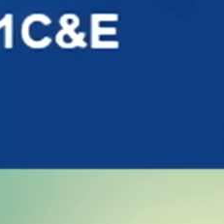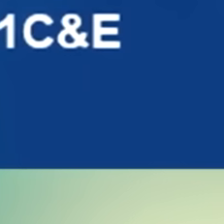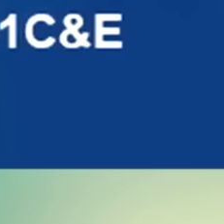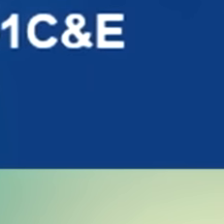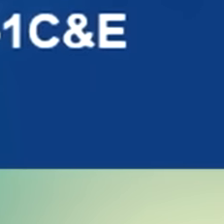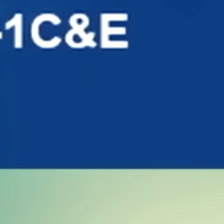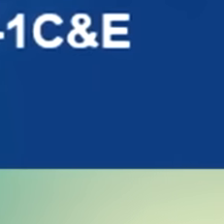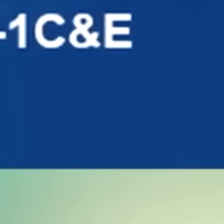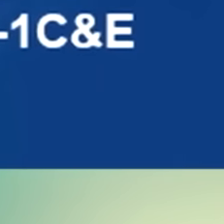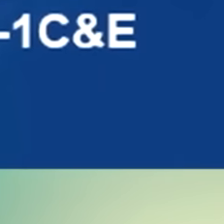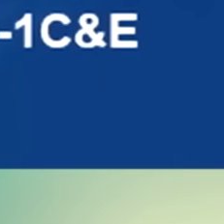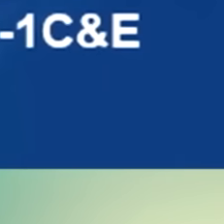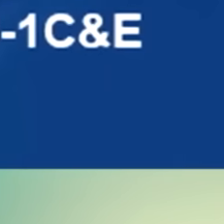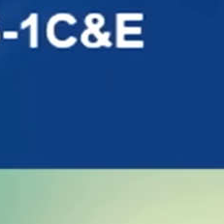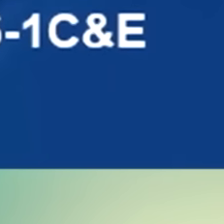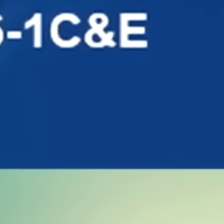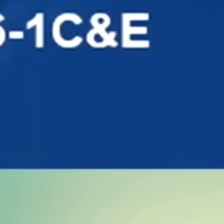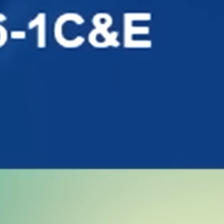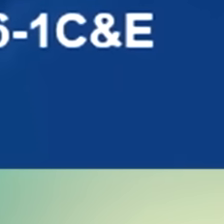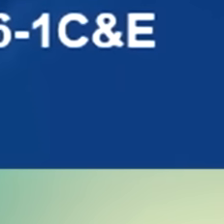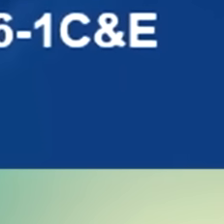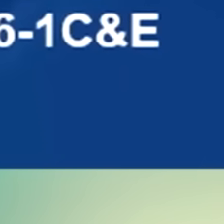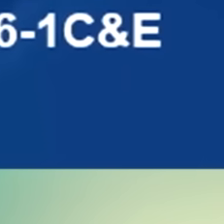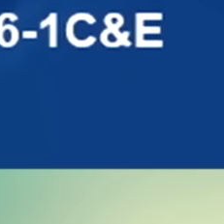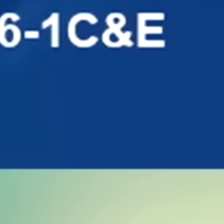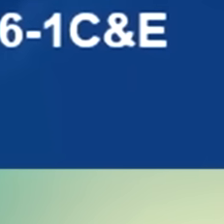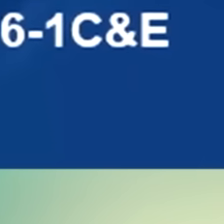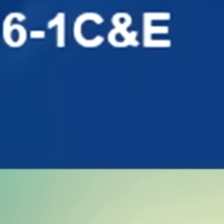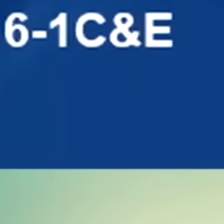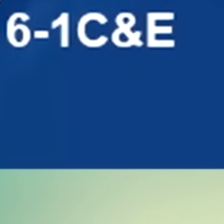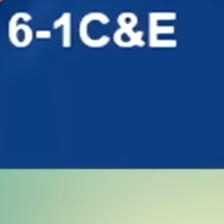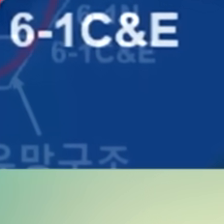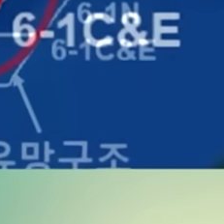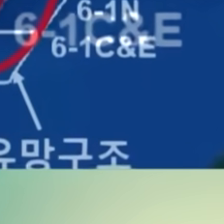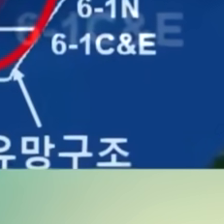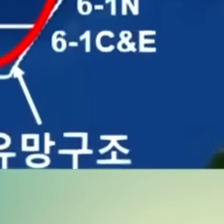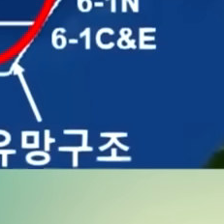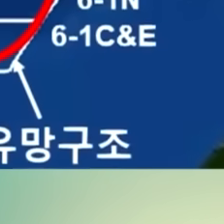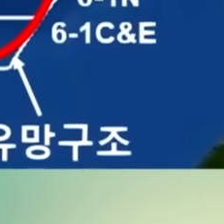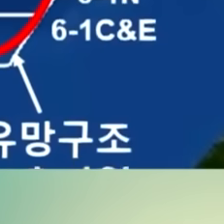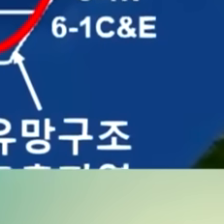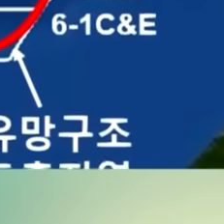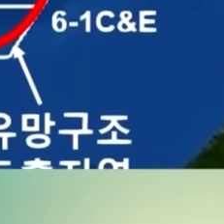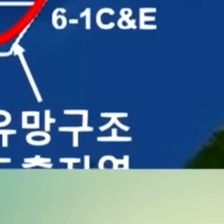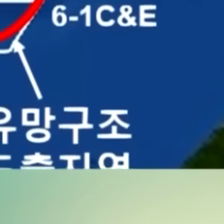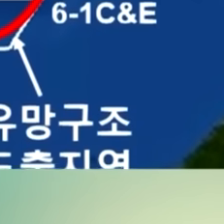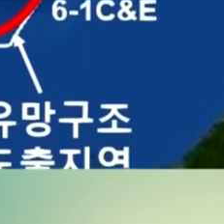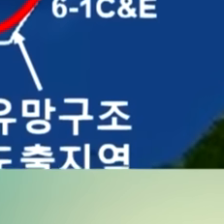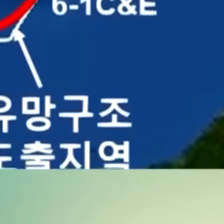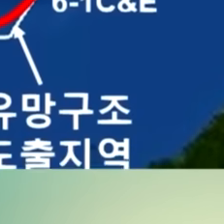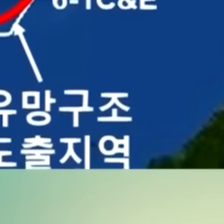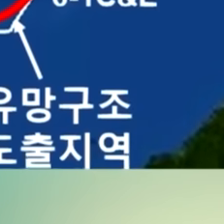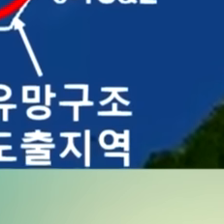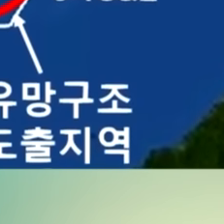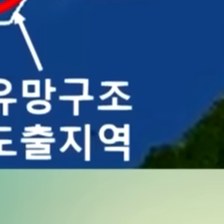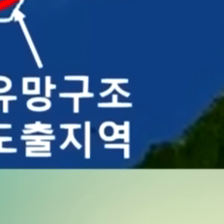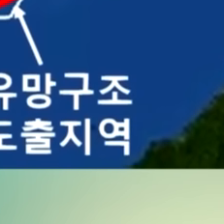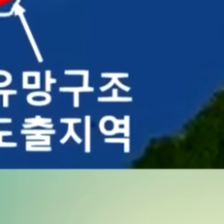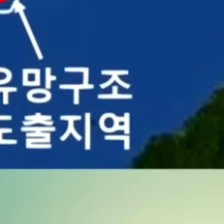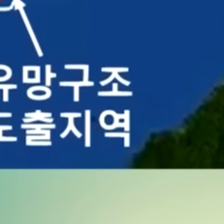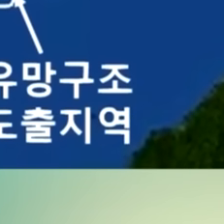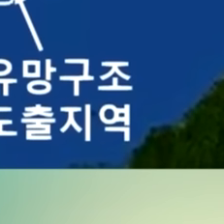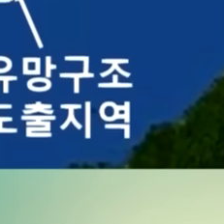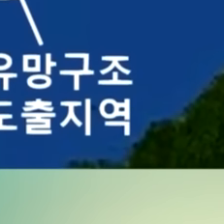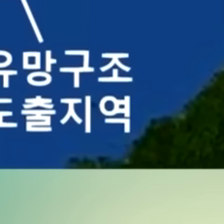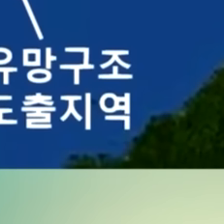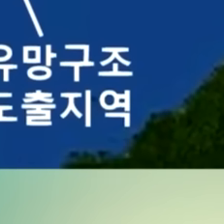5천억 정도의 비용을 드려서 성공 확률은 20% 이만 한번 국민 여러분 해 봅시다고 얘기하는 건 저는 대통령이 당연히 해야 될 일이라고 봅니다